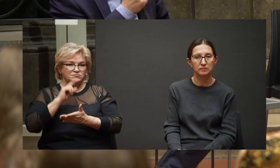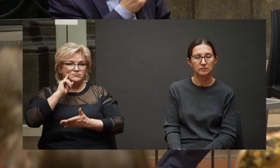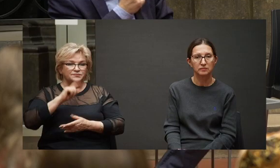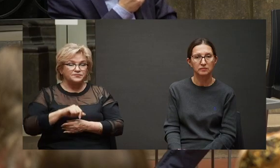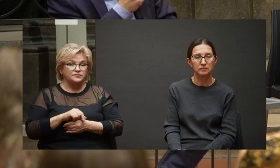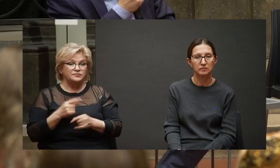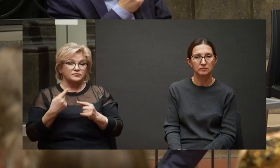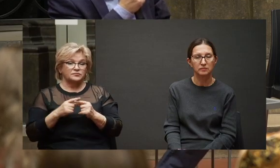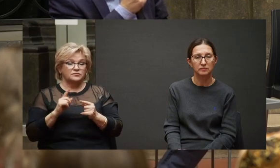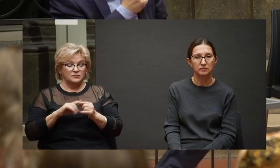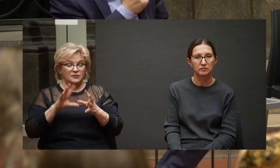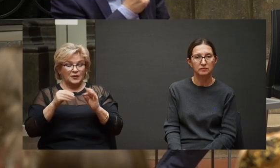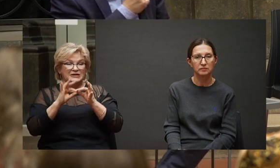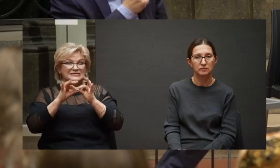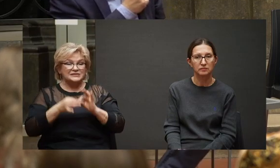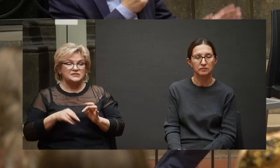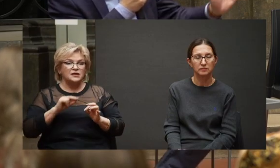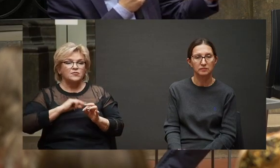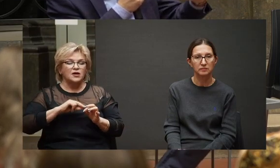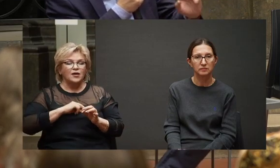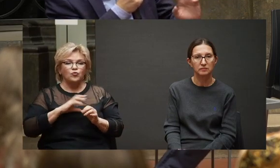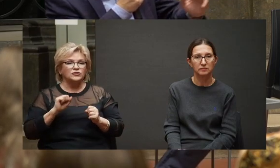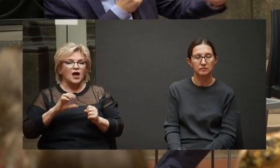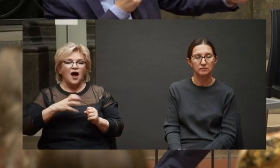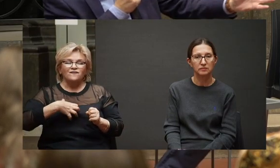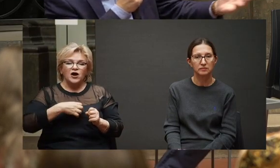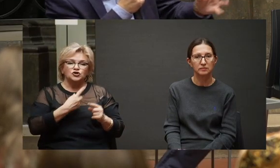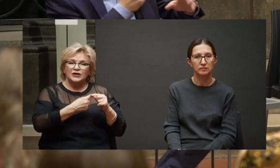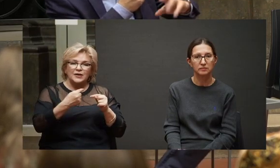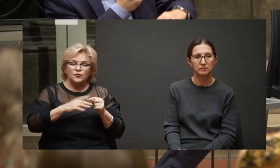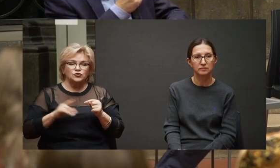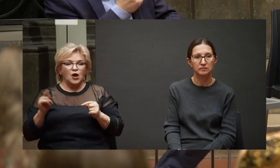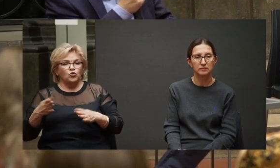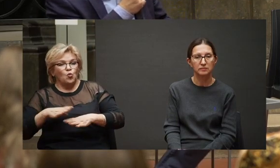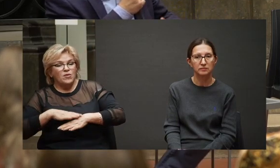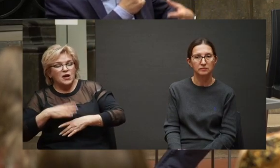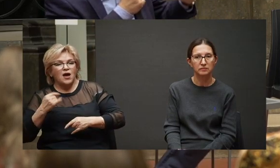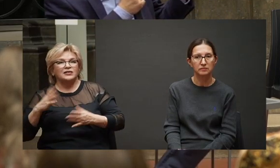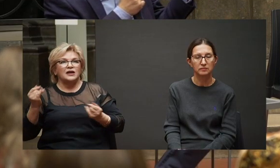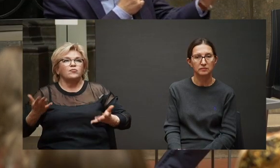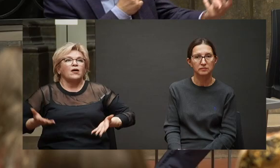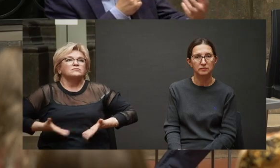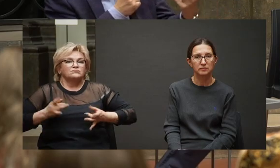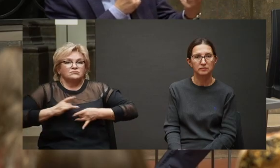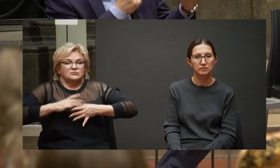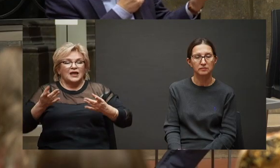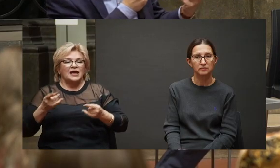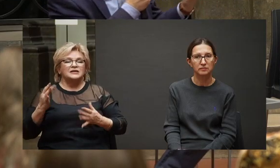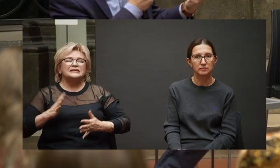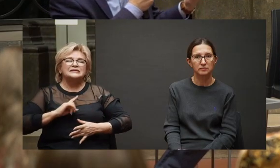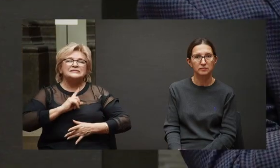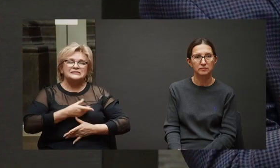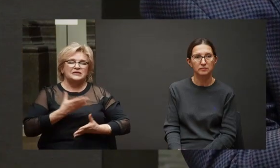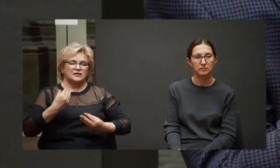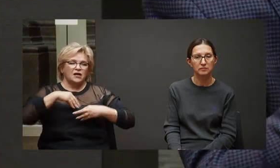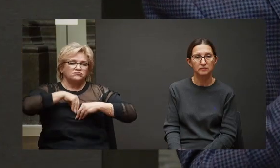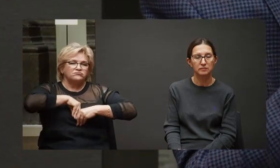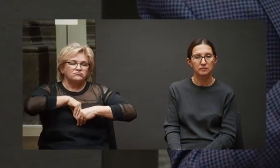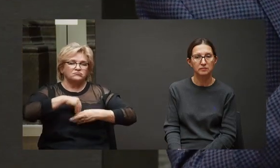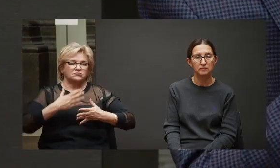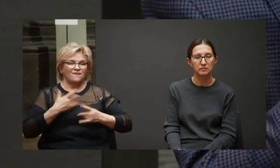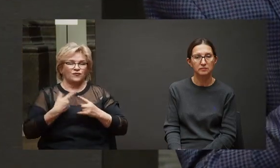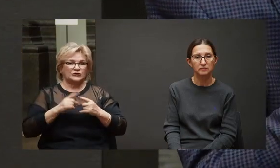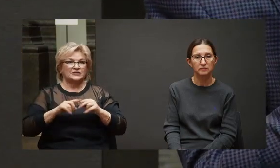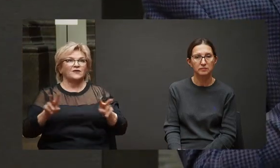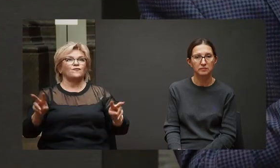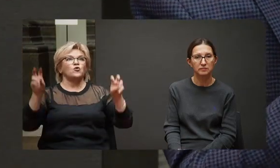То есть система работает. А важно не плюс или минус, он умирает или он торжествует, а сама сила эмоционального заряда, вот эта самая формула